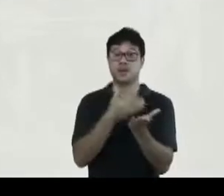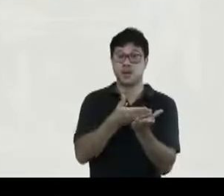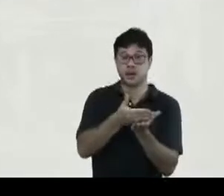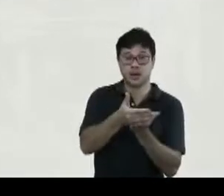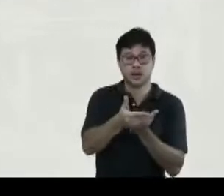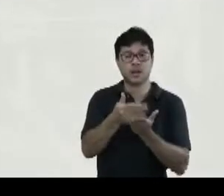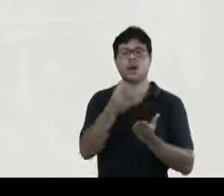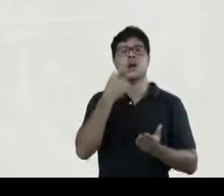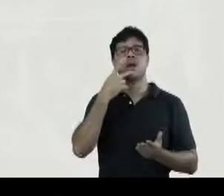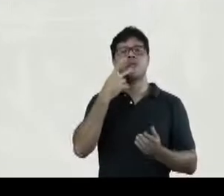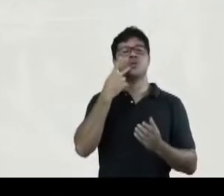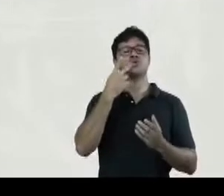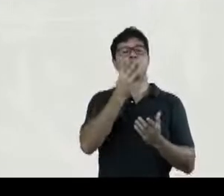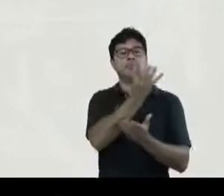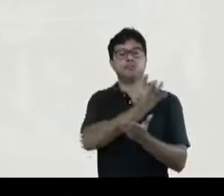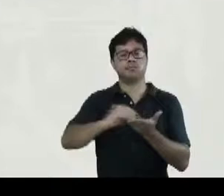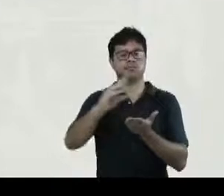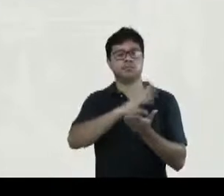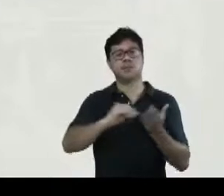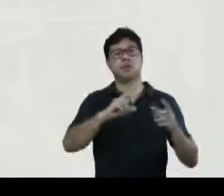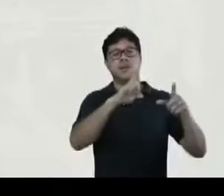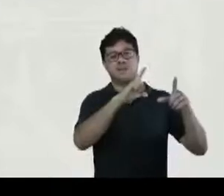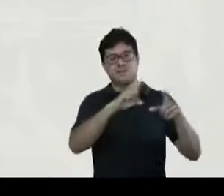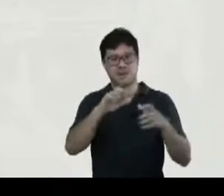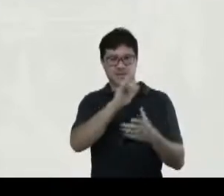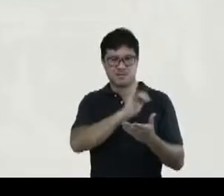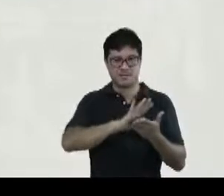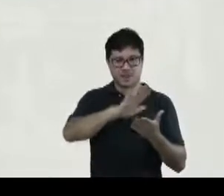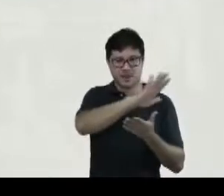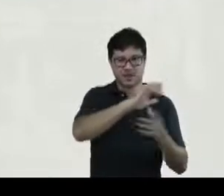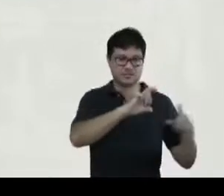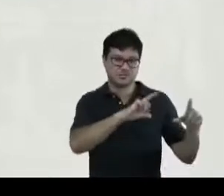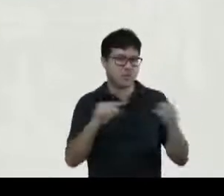den digitalisierten Büchern ein